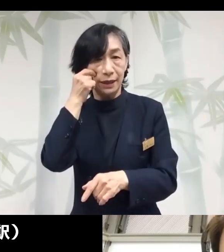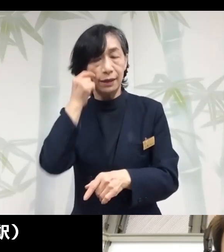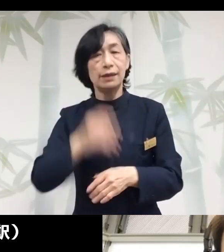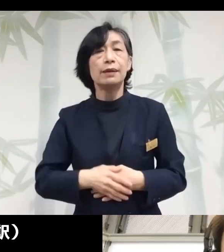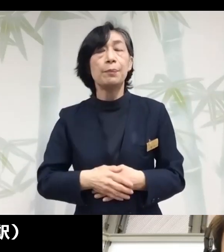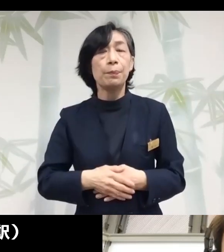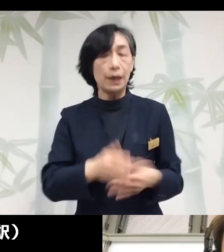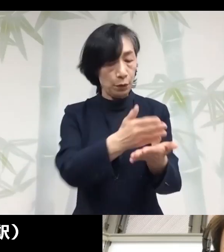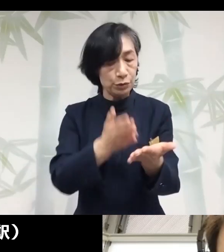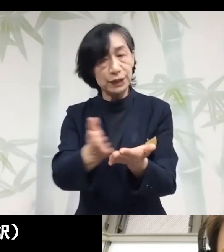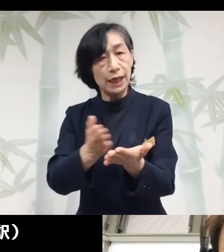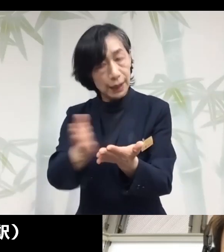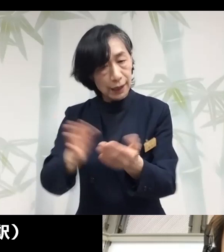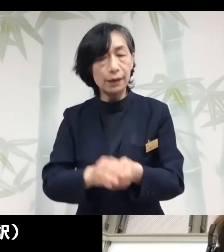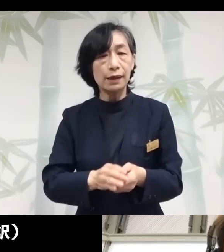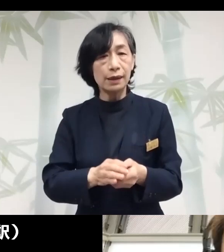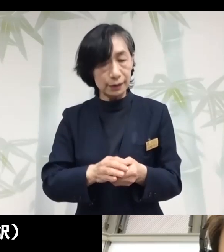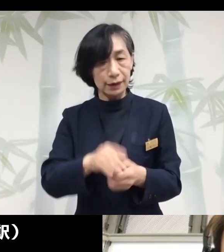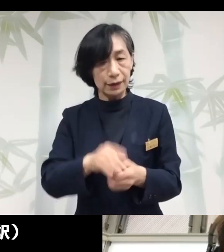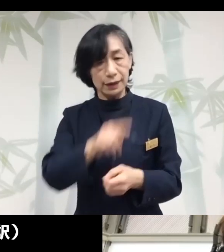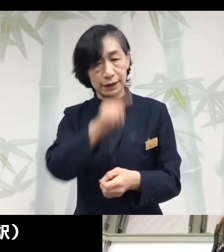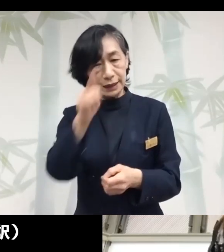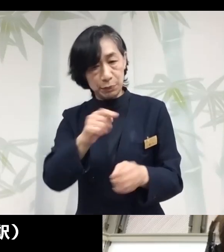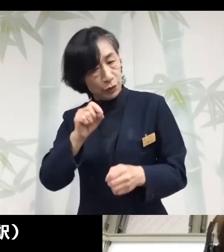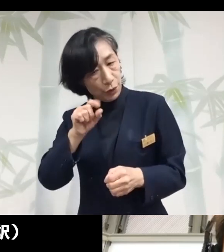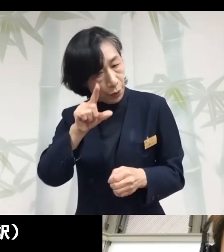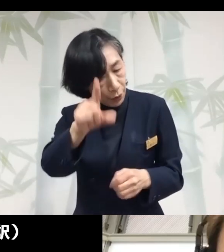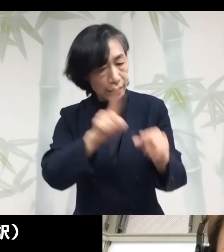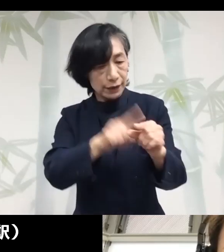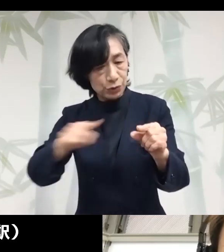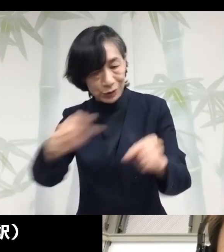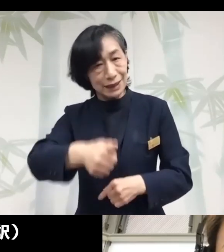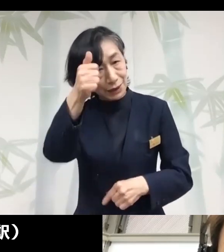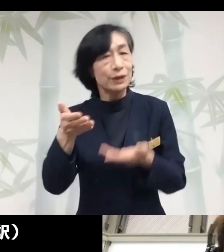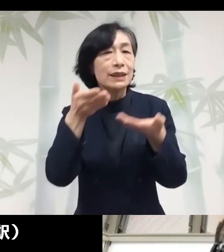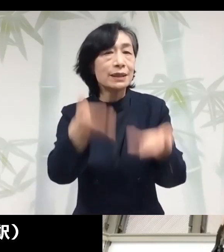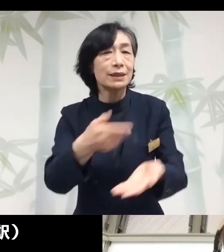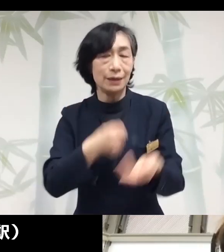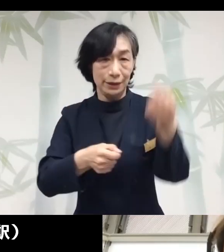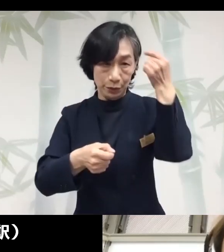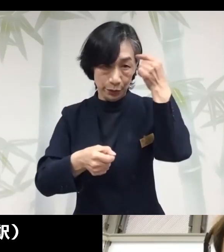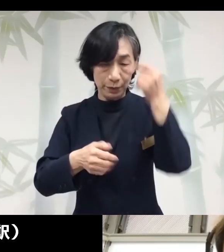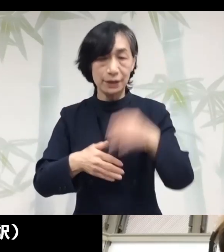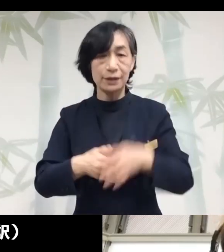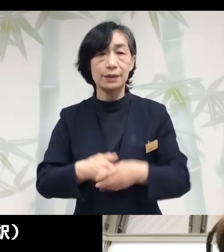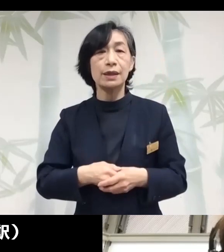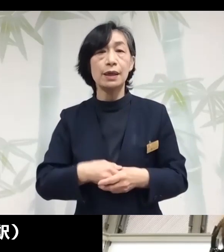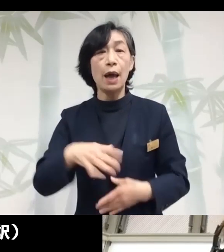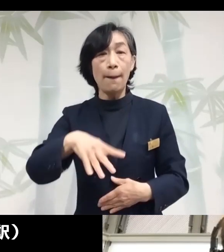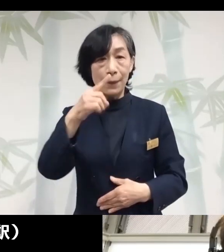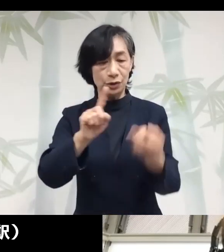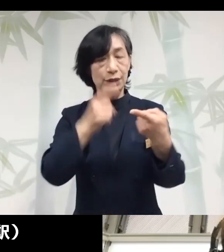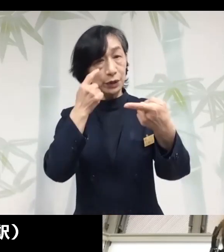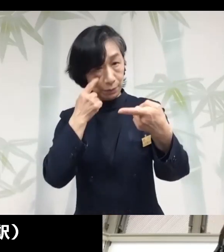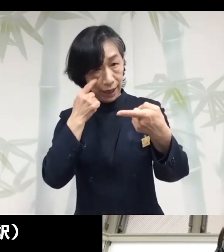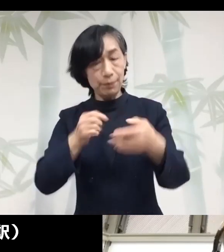野から質問の多かったものを中心に市長に聞いていきたいと思います。まず一つ目の分野